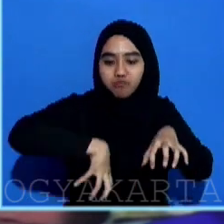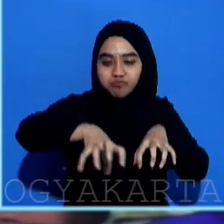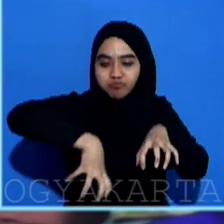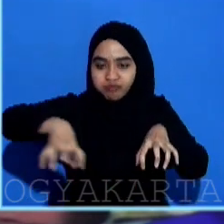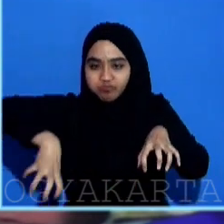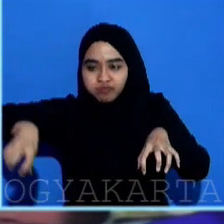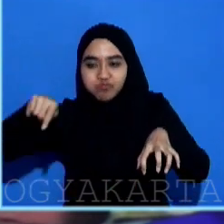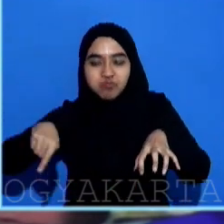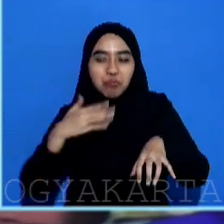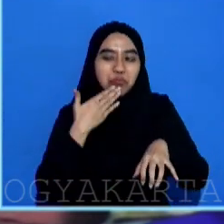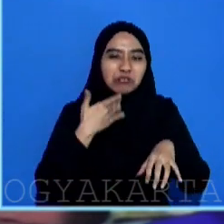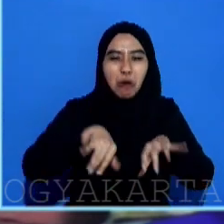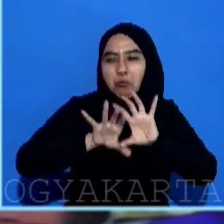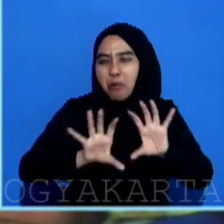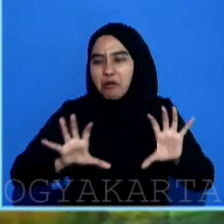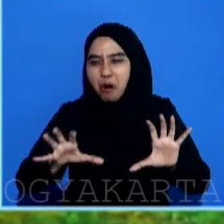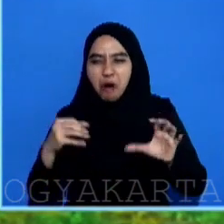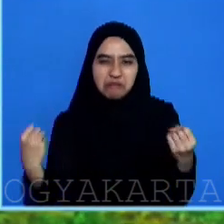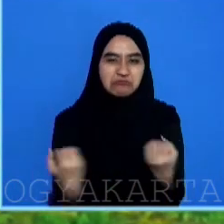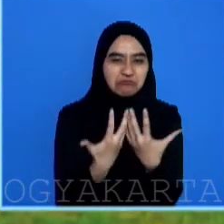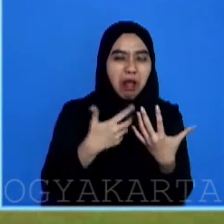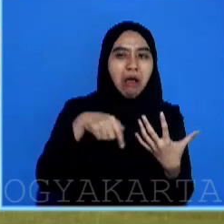berpotensi rawan kecelakaan dan